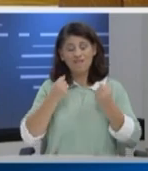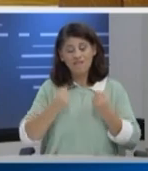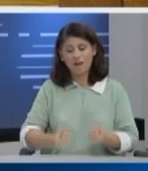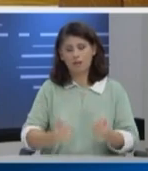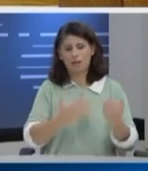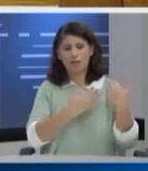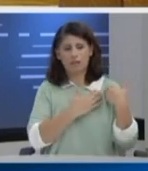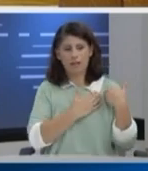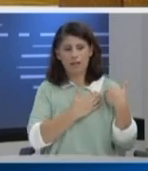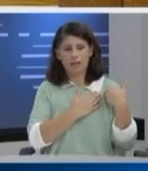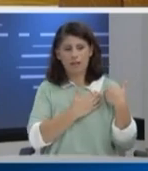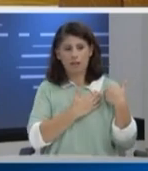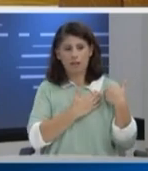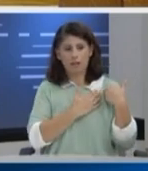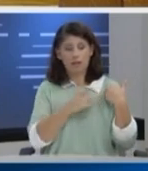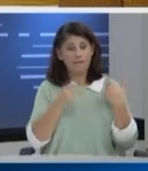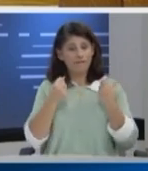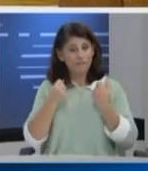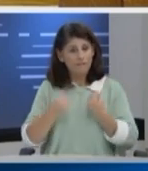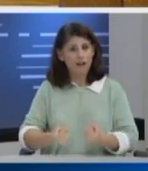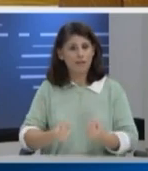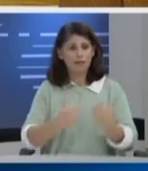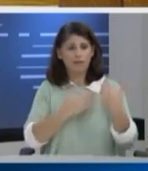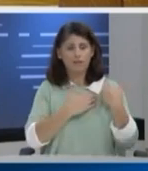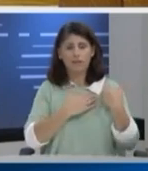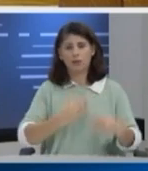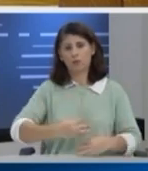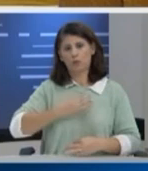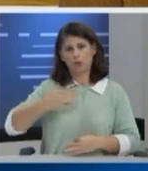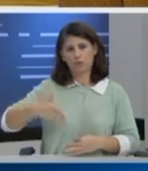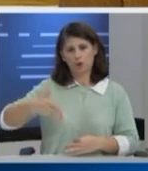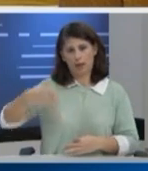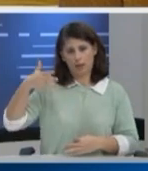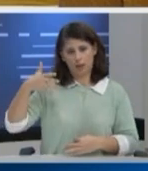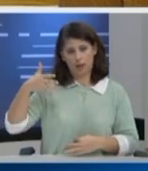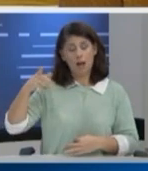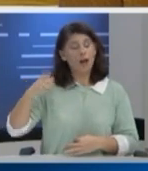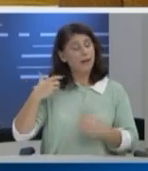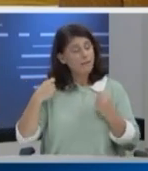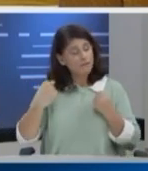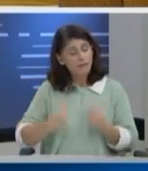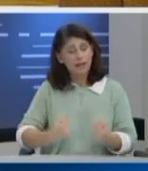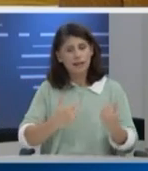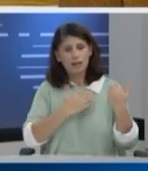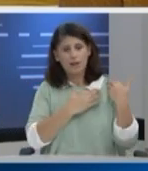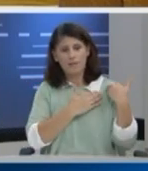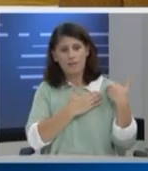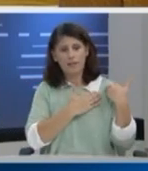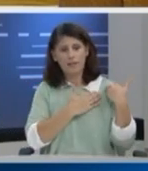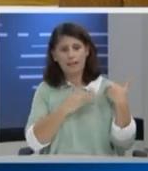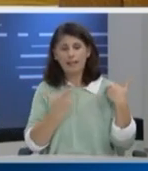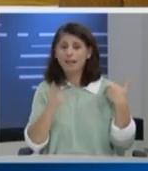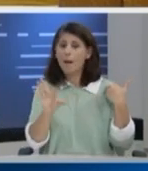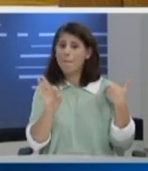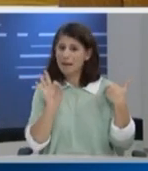ευθύνη. Βαριά η ευθύνη του κυρίου Μητσοτάκη. Είναι βαριά η ευθύνη